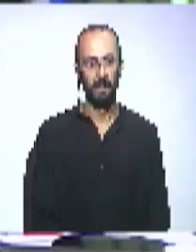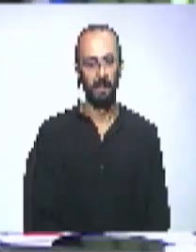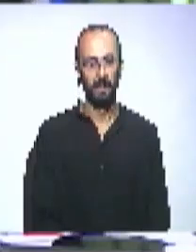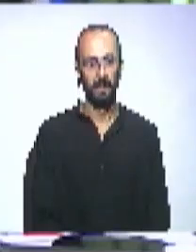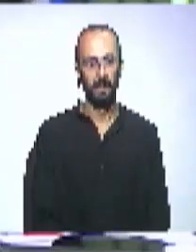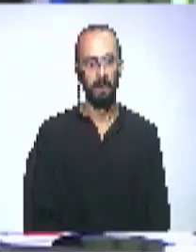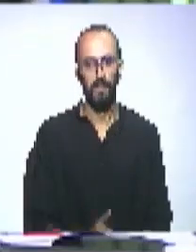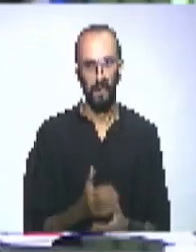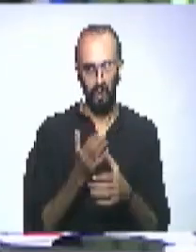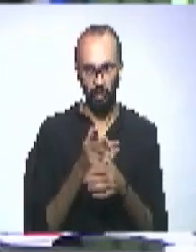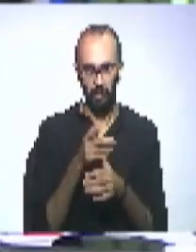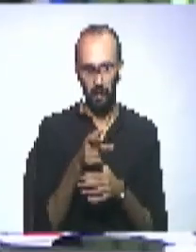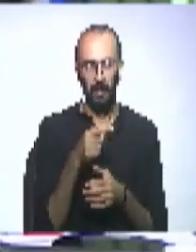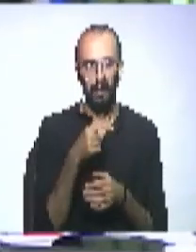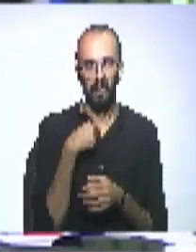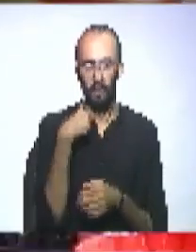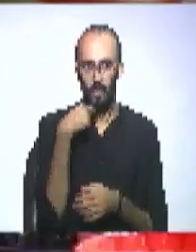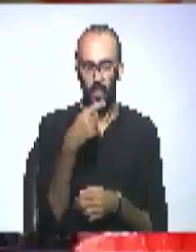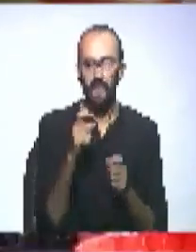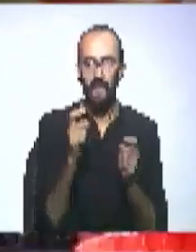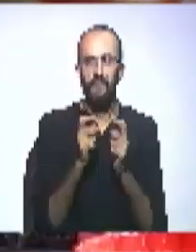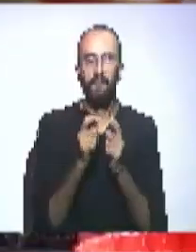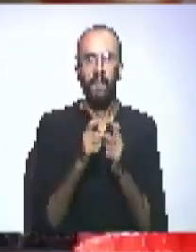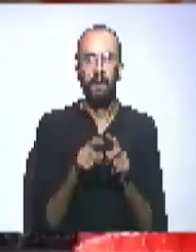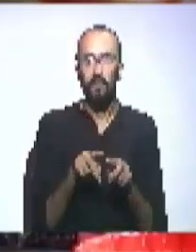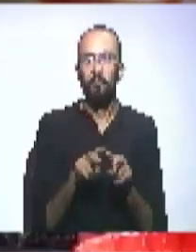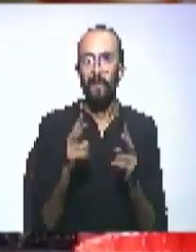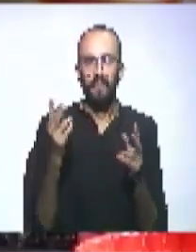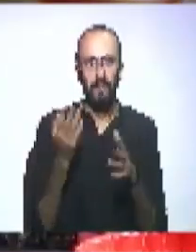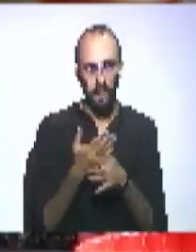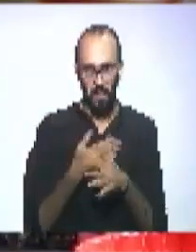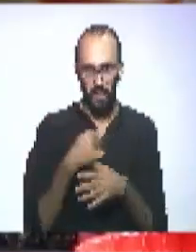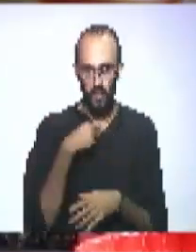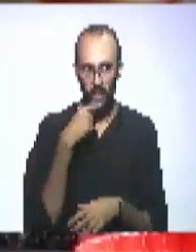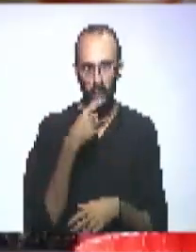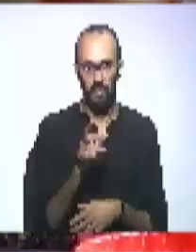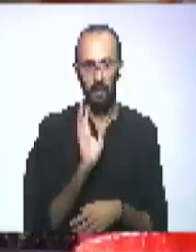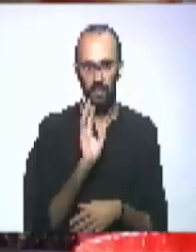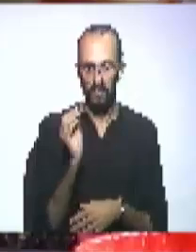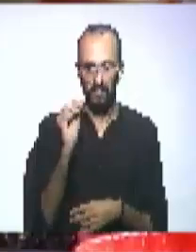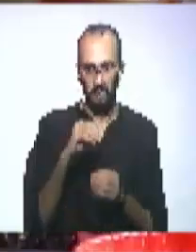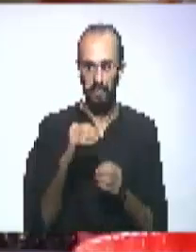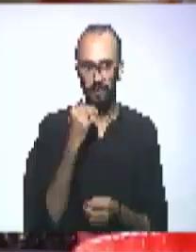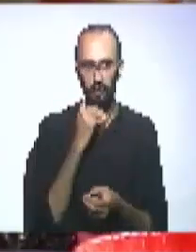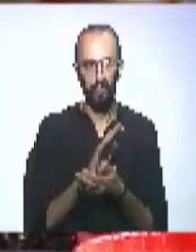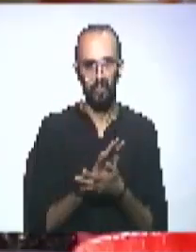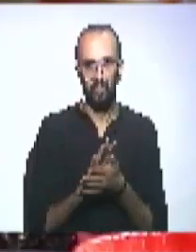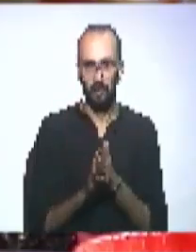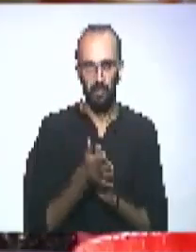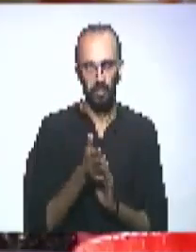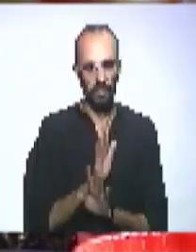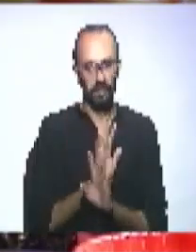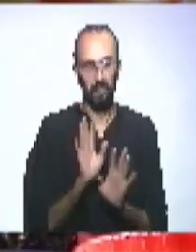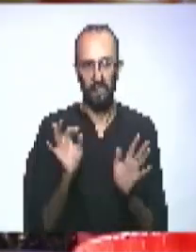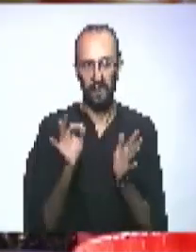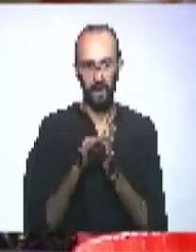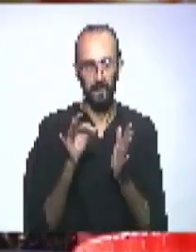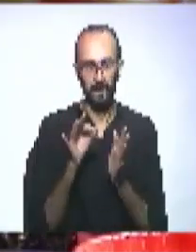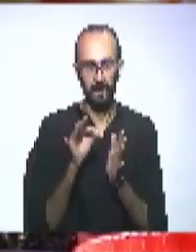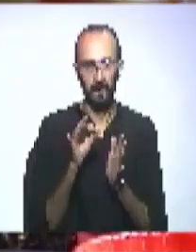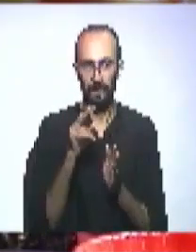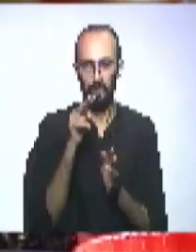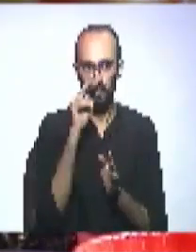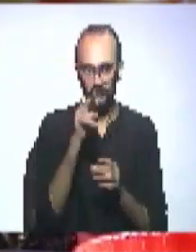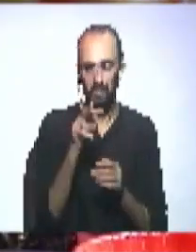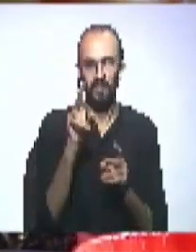انا عشان كده بقول لكم ليه بقى همبرجر فراخ ده هيبقى غير يعني. احنا ما حطيناش عليه اي اضافه خالص، غير لما انتوا بتشوفوا